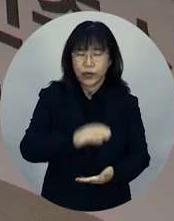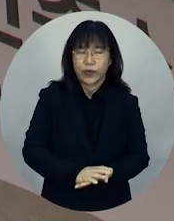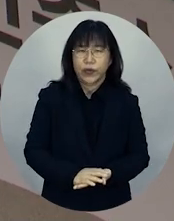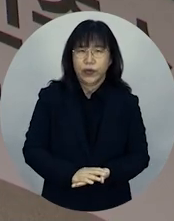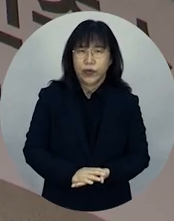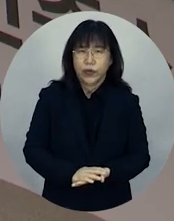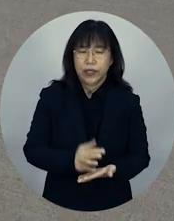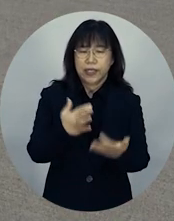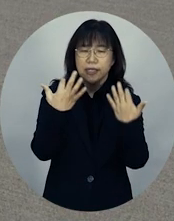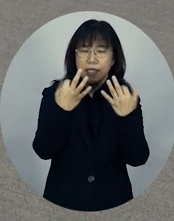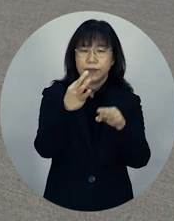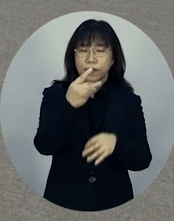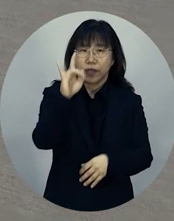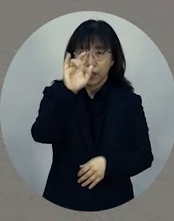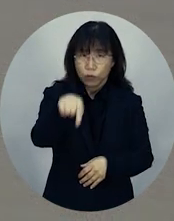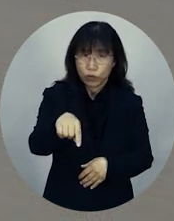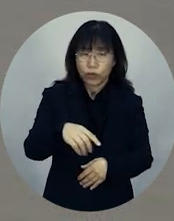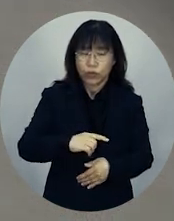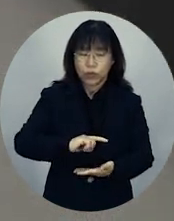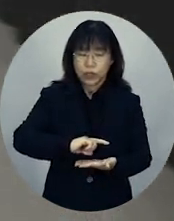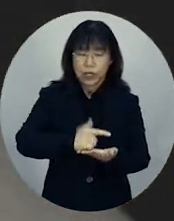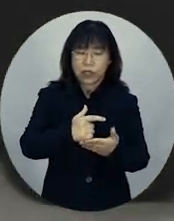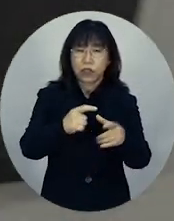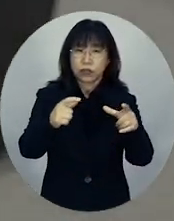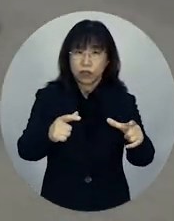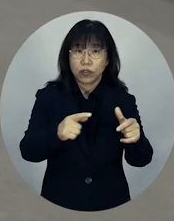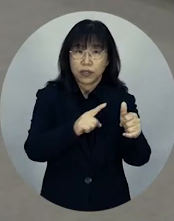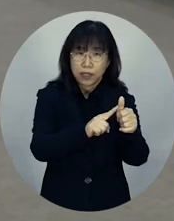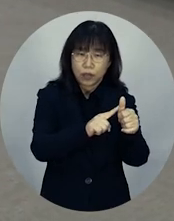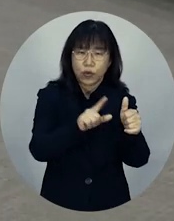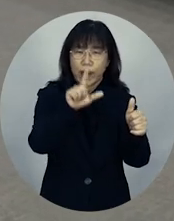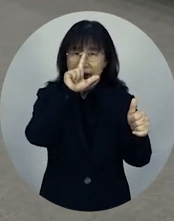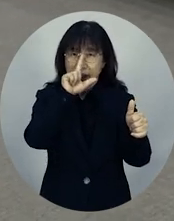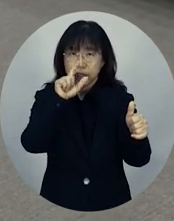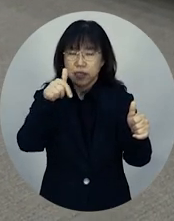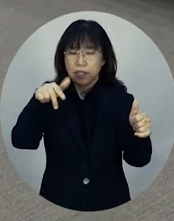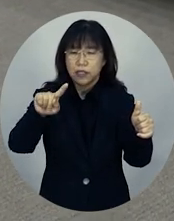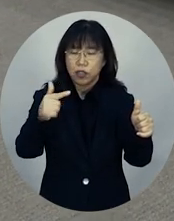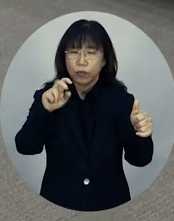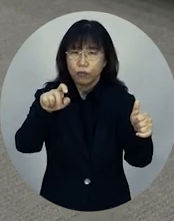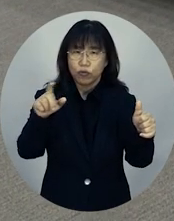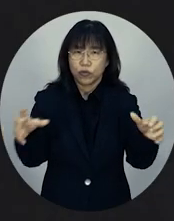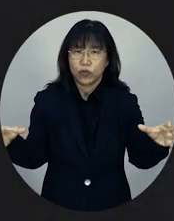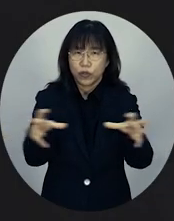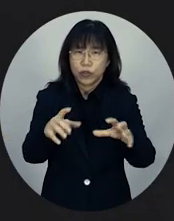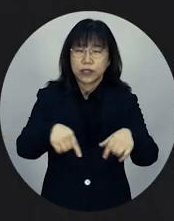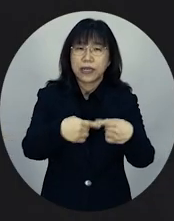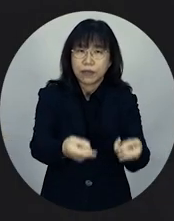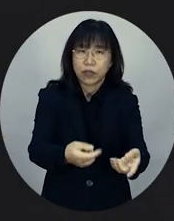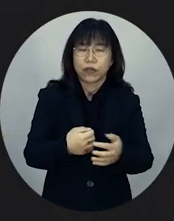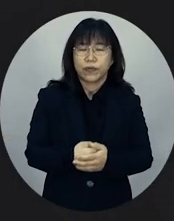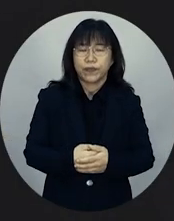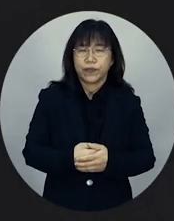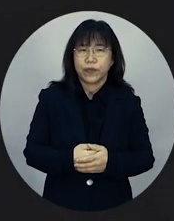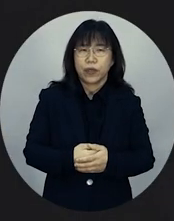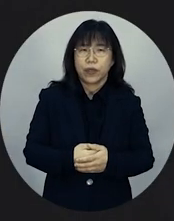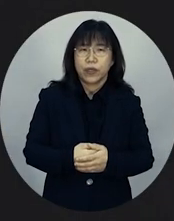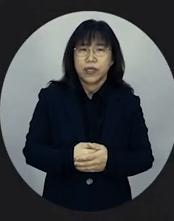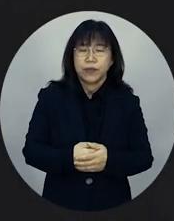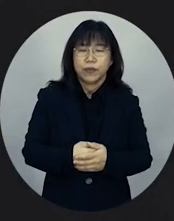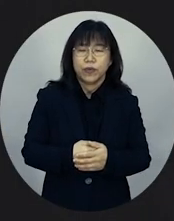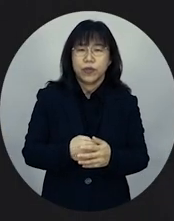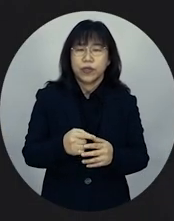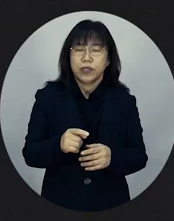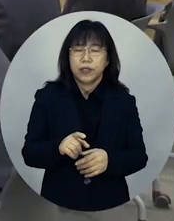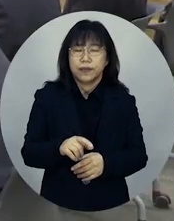김태우 강서구청장과 박평구 LG본사 전무 등 30여 명이 참석했습니다. 인증식에서는 2040